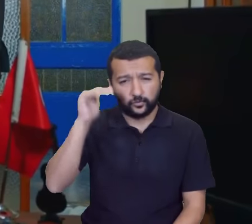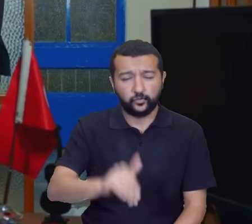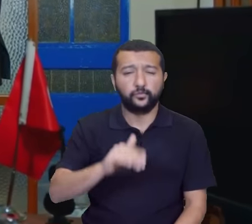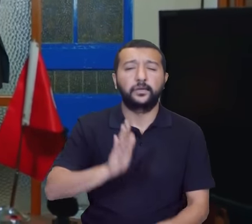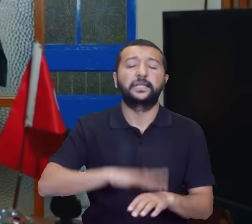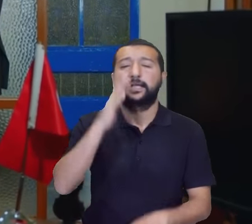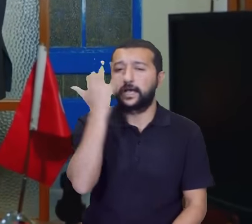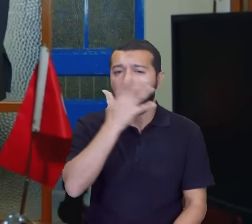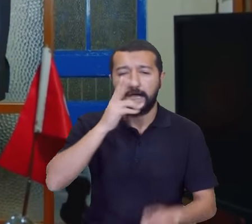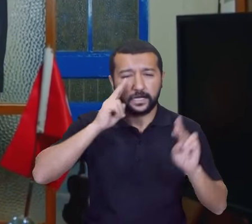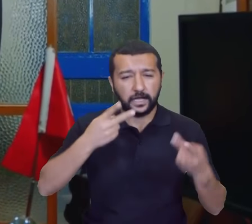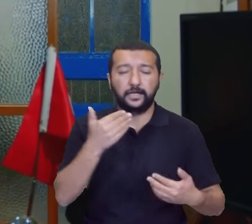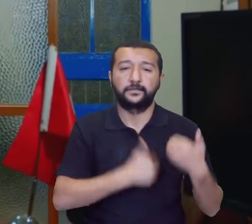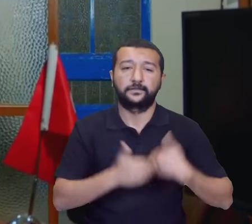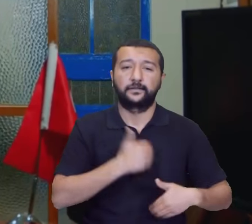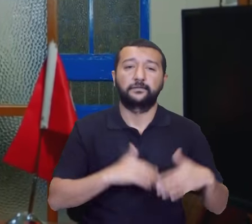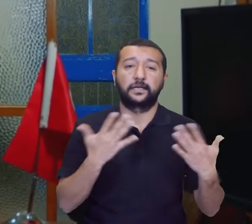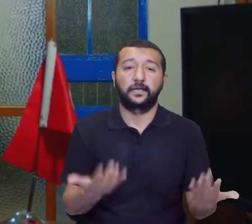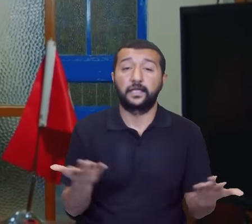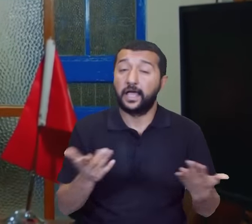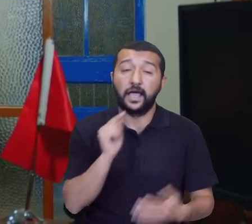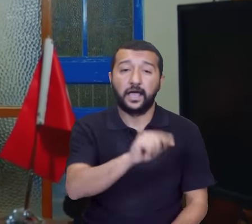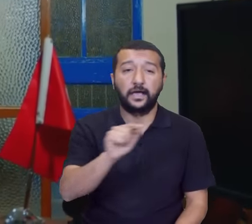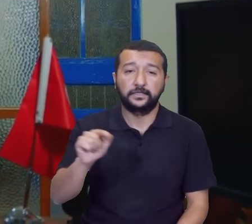Itır'ın masasına uzun uzun bakıyor.